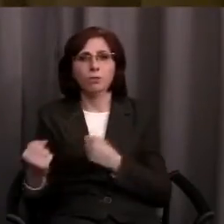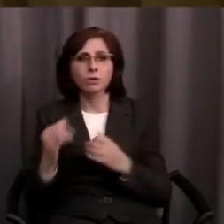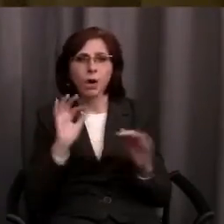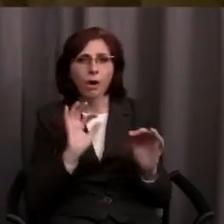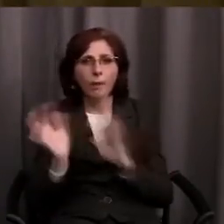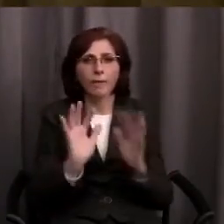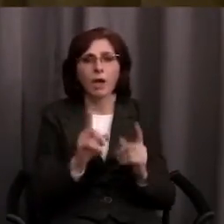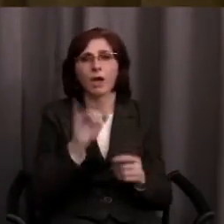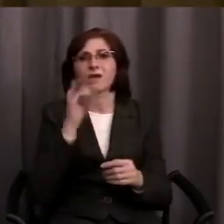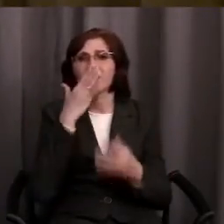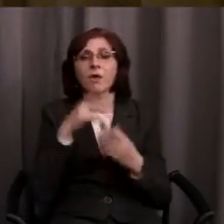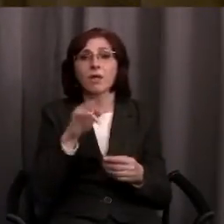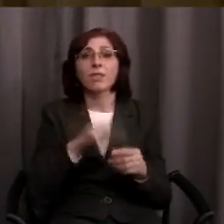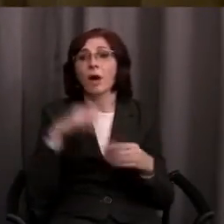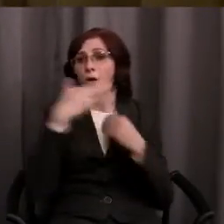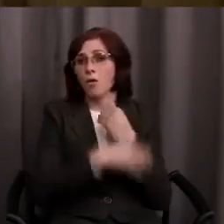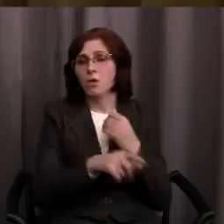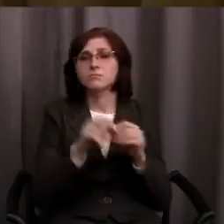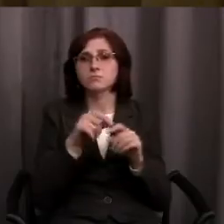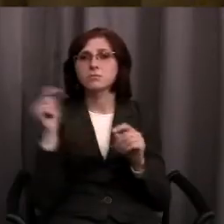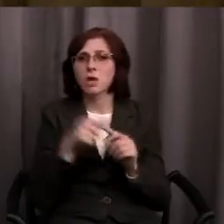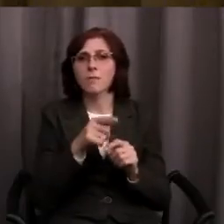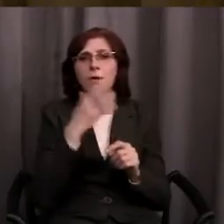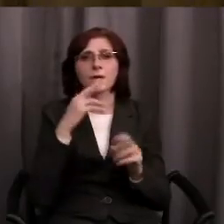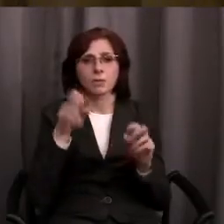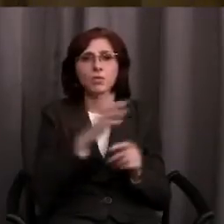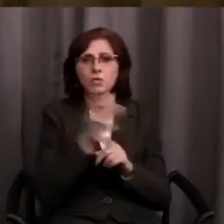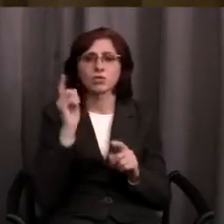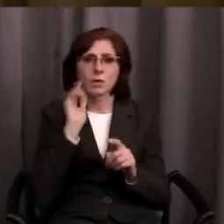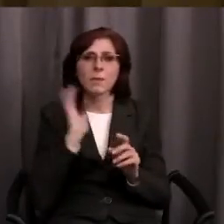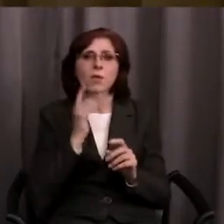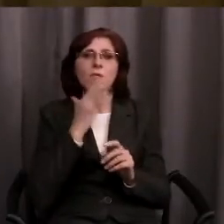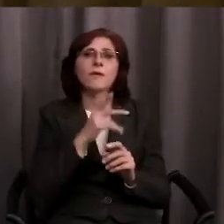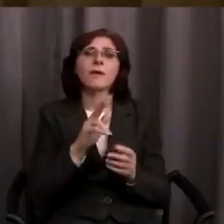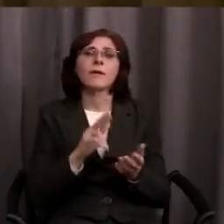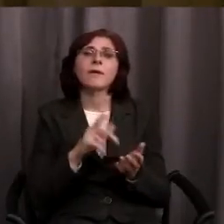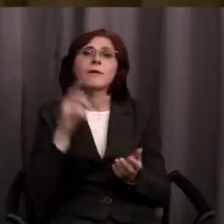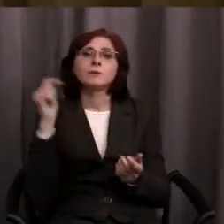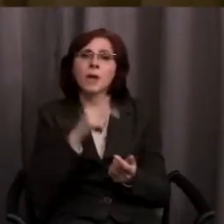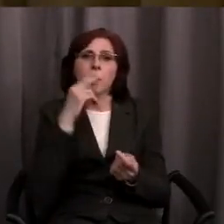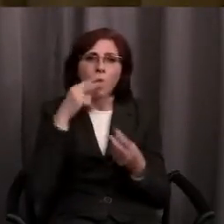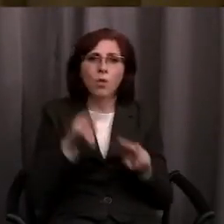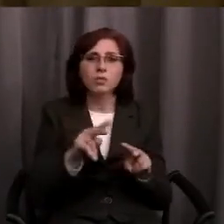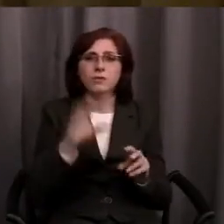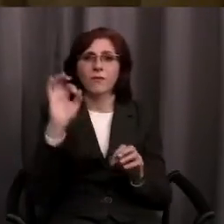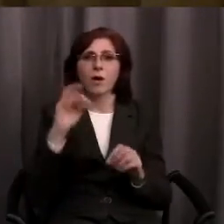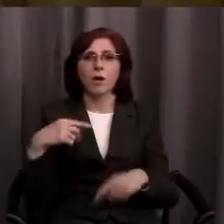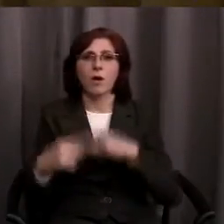dalej. No i wreszcie na koniec to słyszeliśmy tutaj na końcu. Uznanie